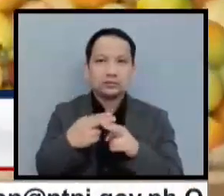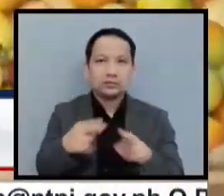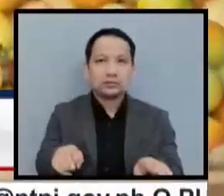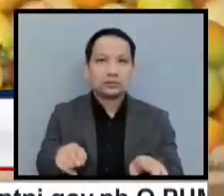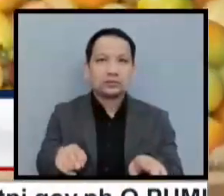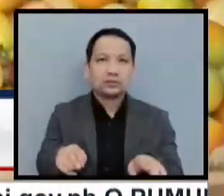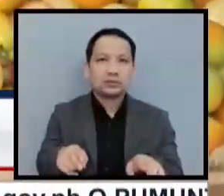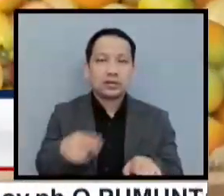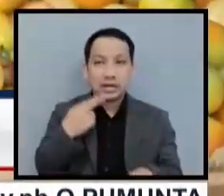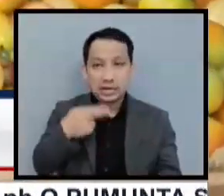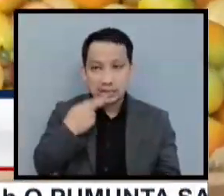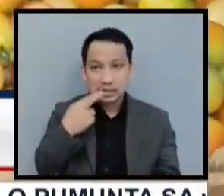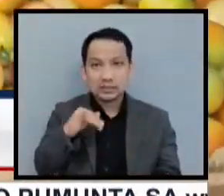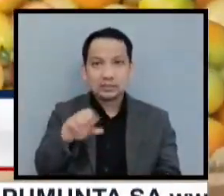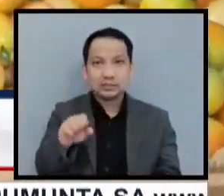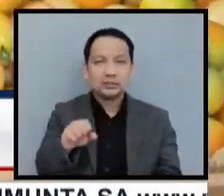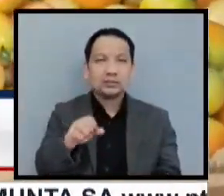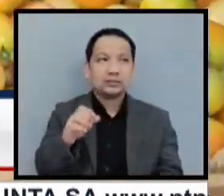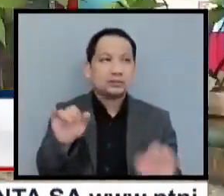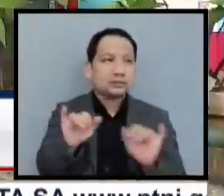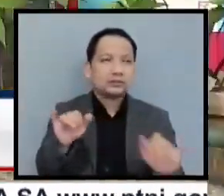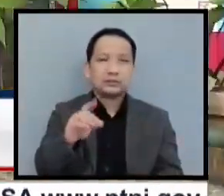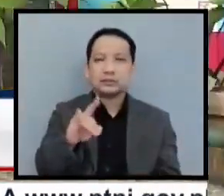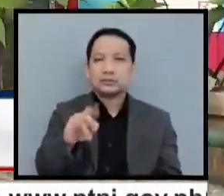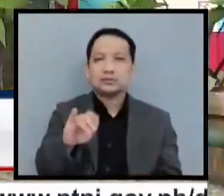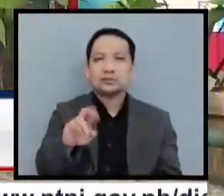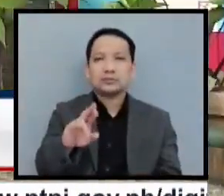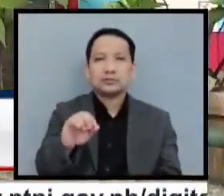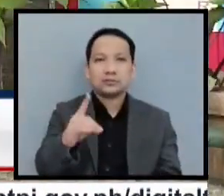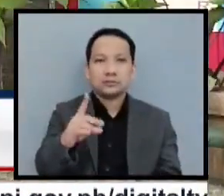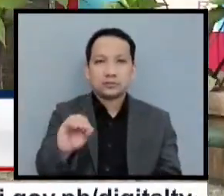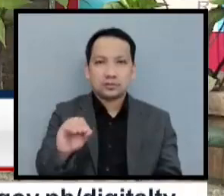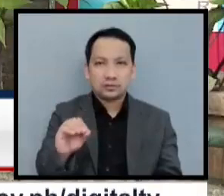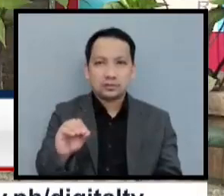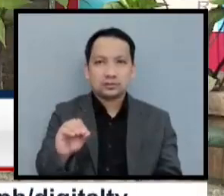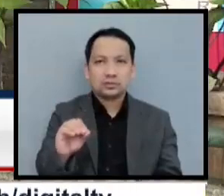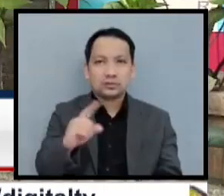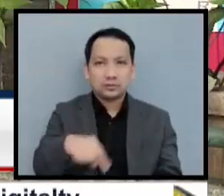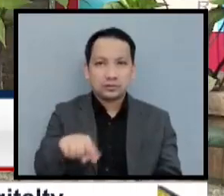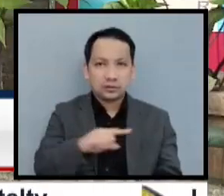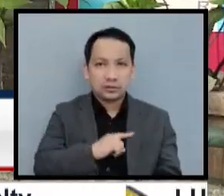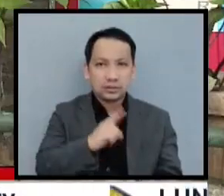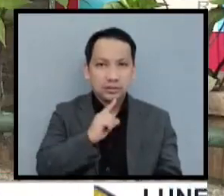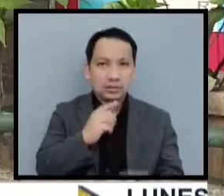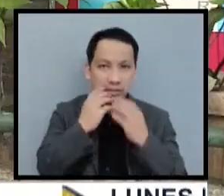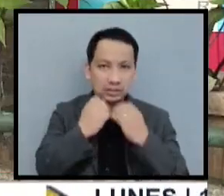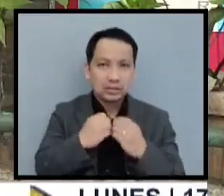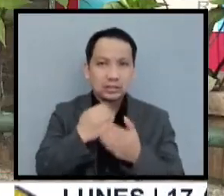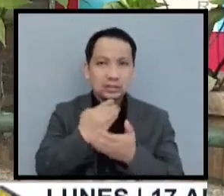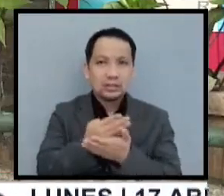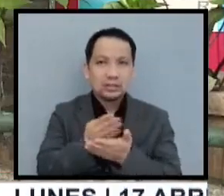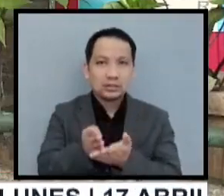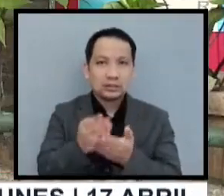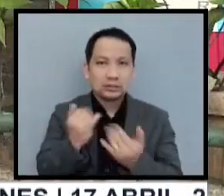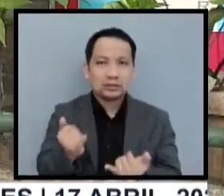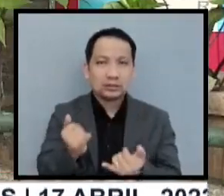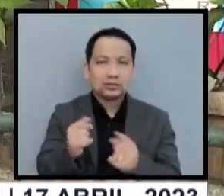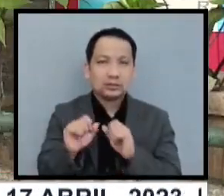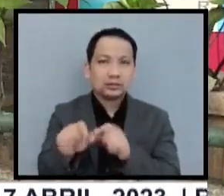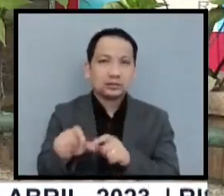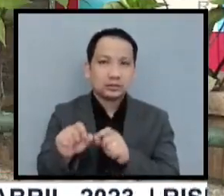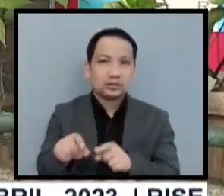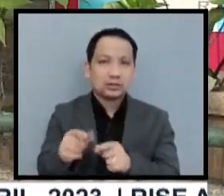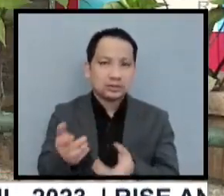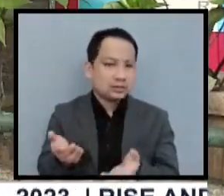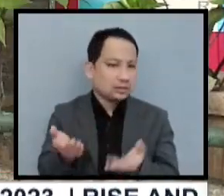na bigas gaya ng dinurado. Kaya kung gusto masulit ang ating mga ka-RSP ang budget ngayong araw sa pamamalengke, ay dito na sa